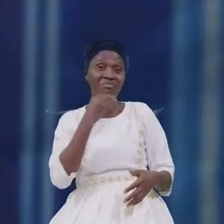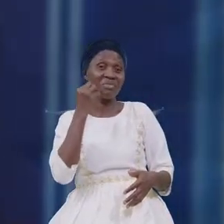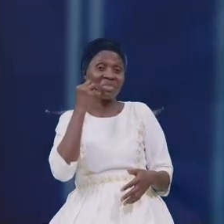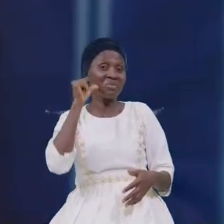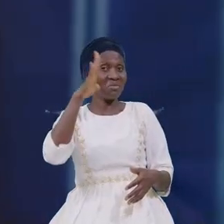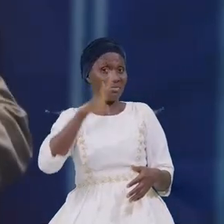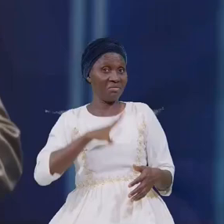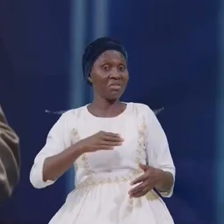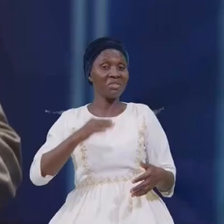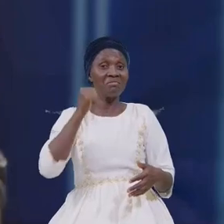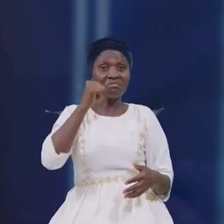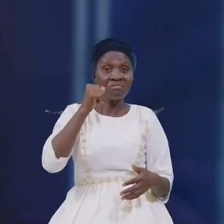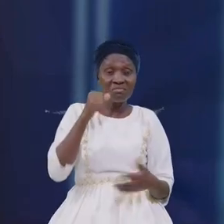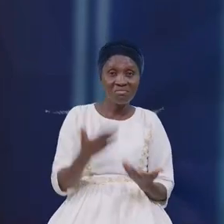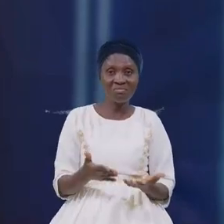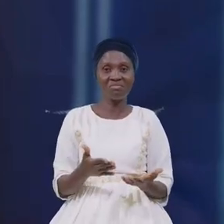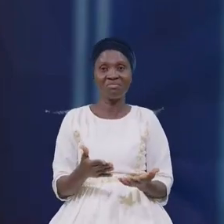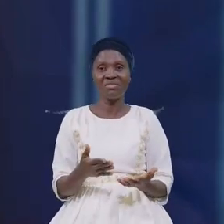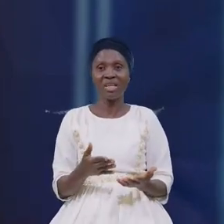a créé ses filles belles.